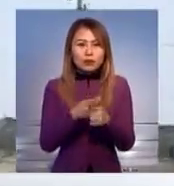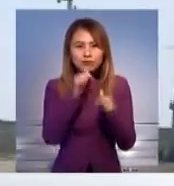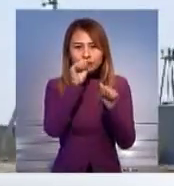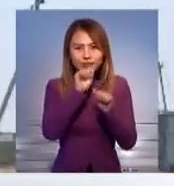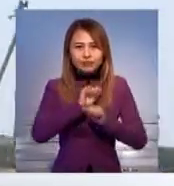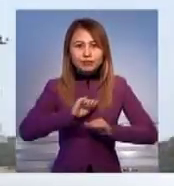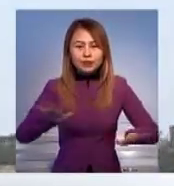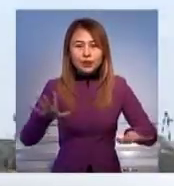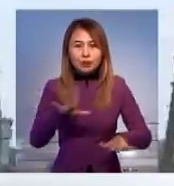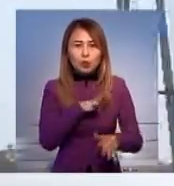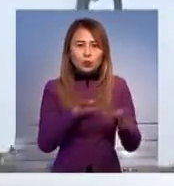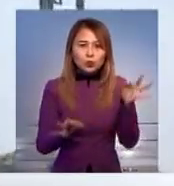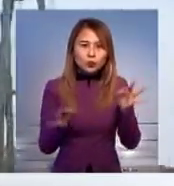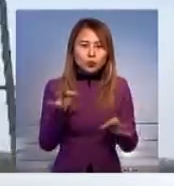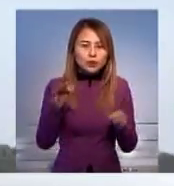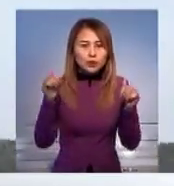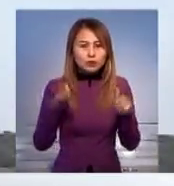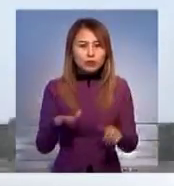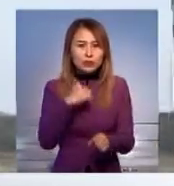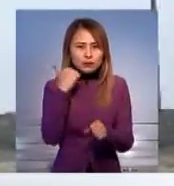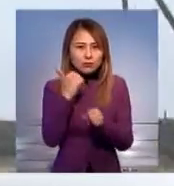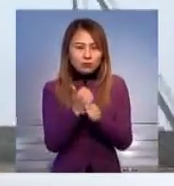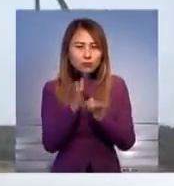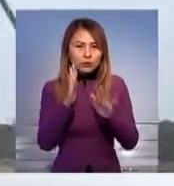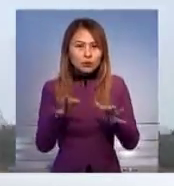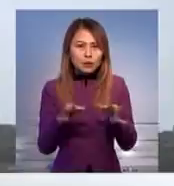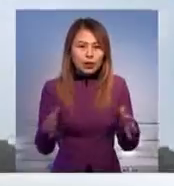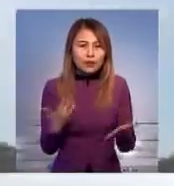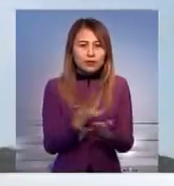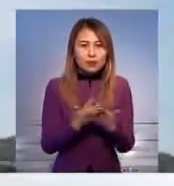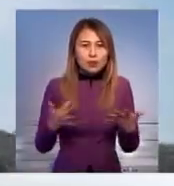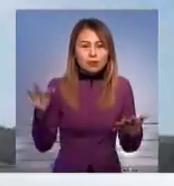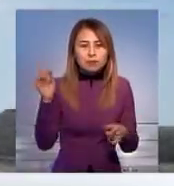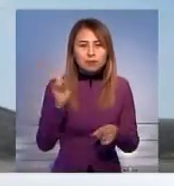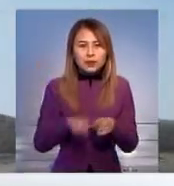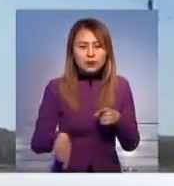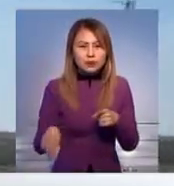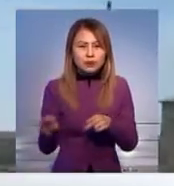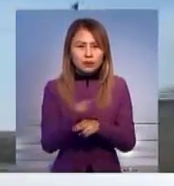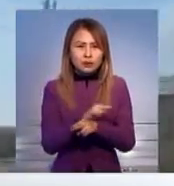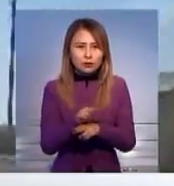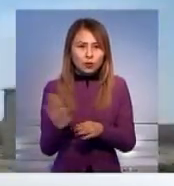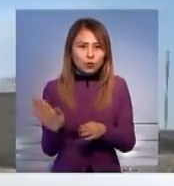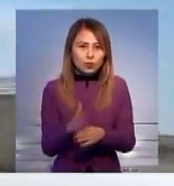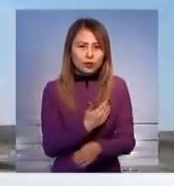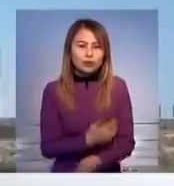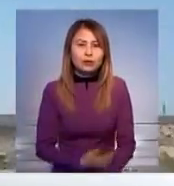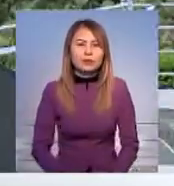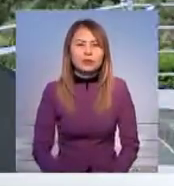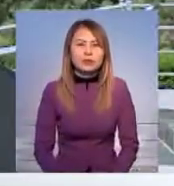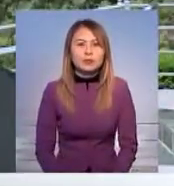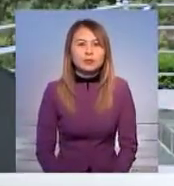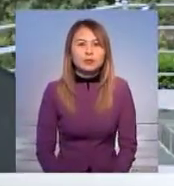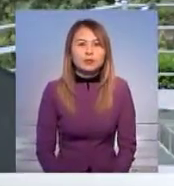таралуда. Жақында соттың шешімімен серіктестік басшыларына полигонды тез арада тазалау міндеттелді.